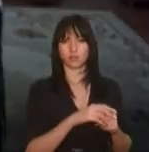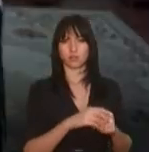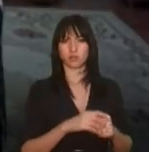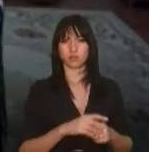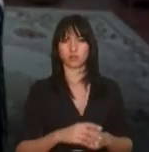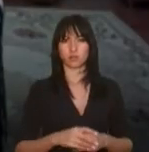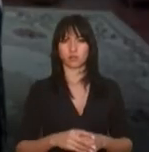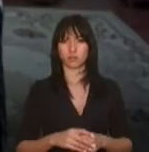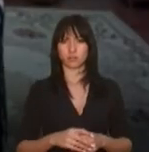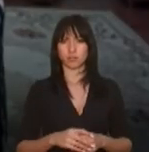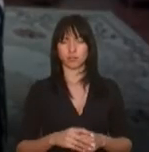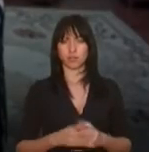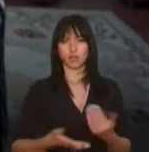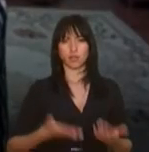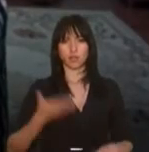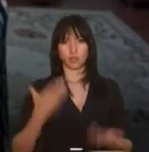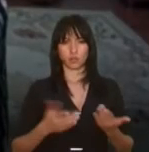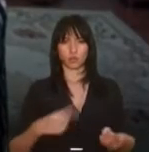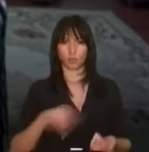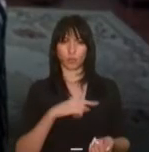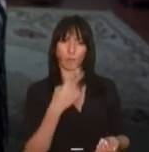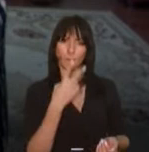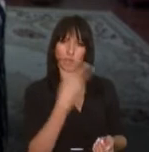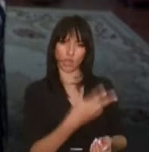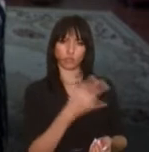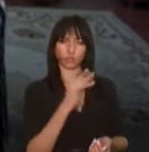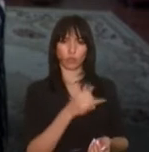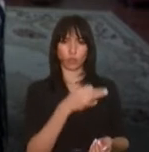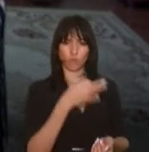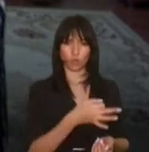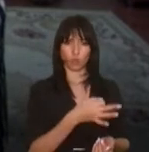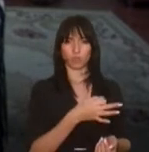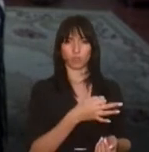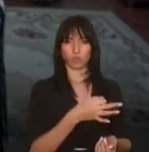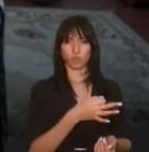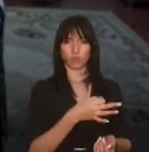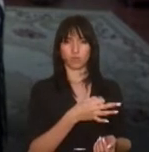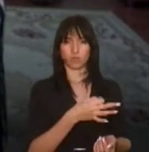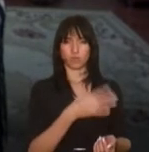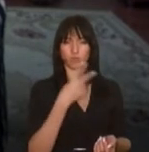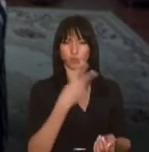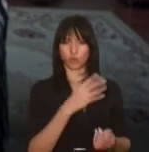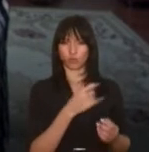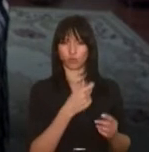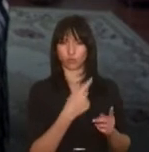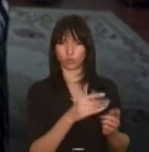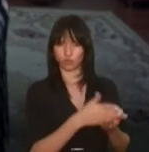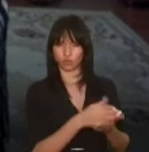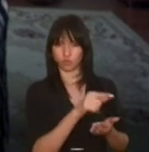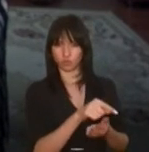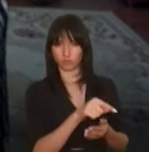фізкультурою. Якщо ви бачили влітку, був чемпіонат Європи по футболу, і був